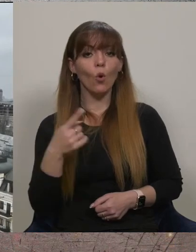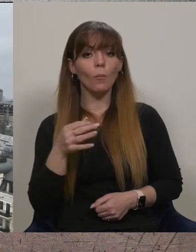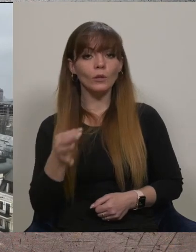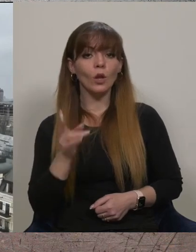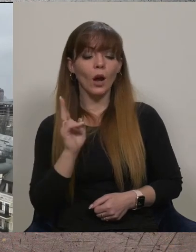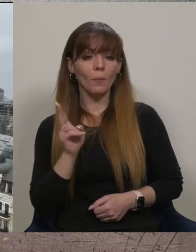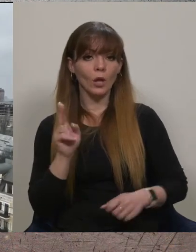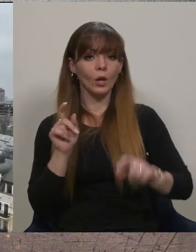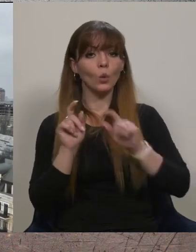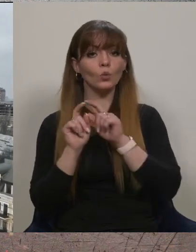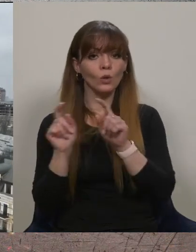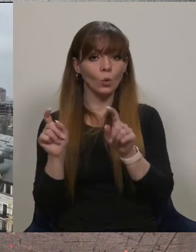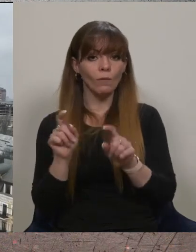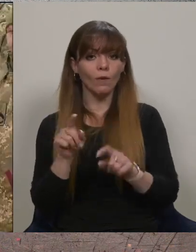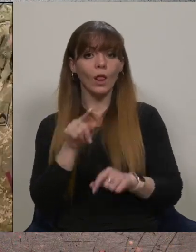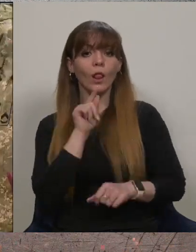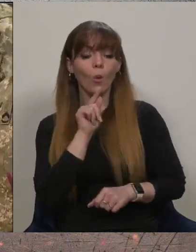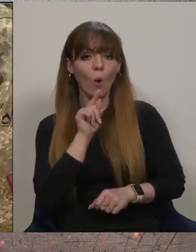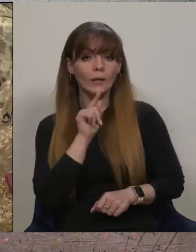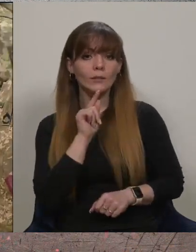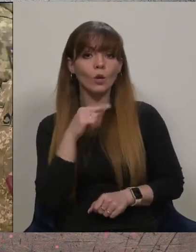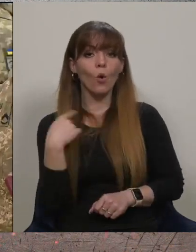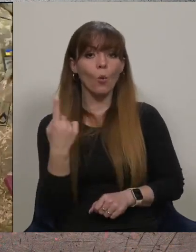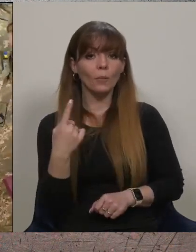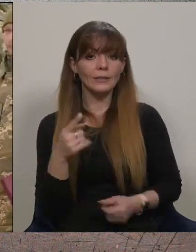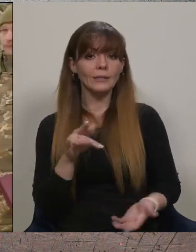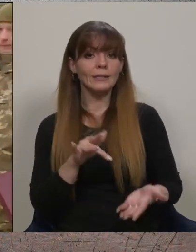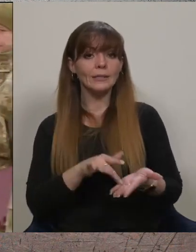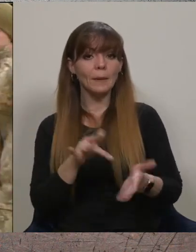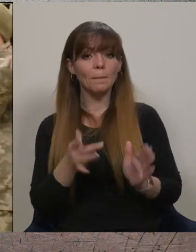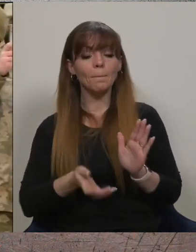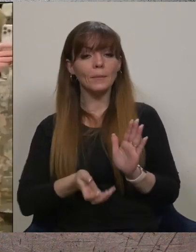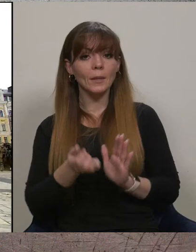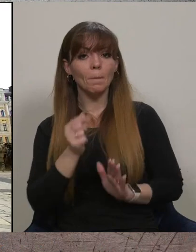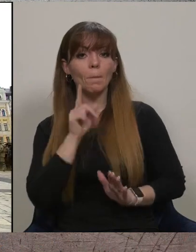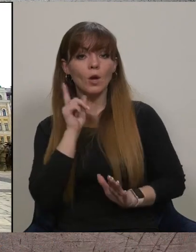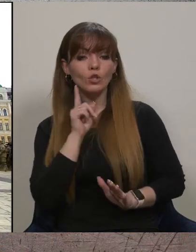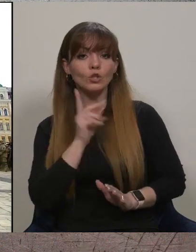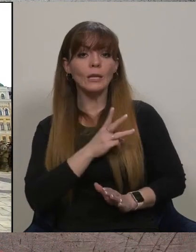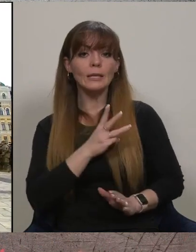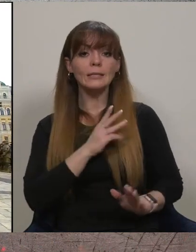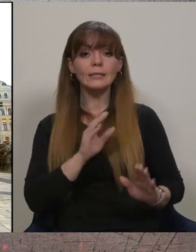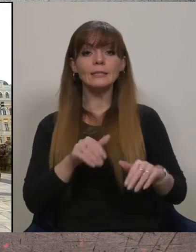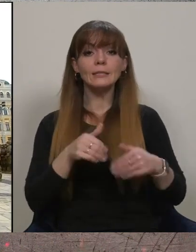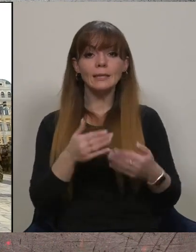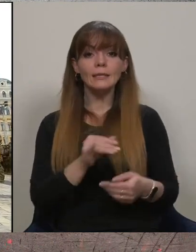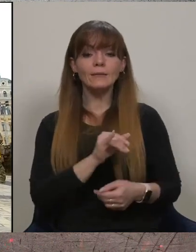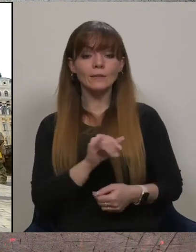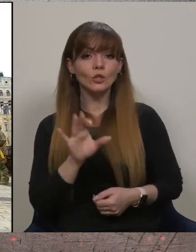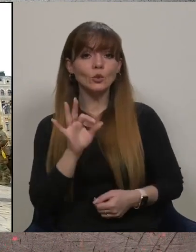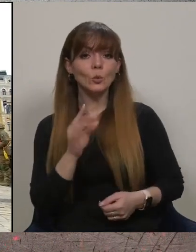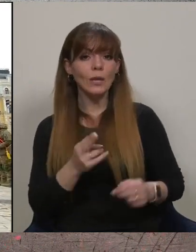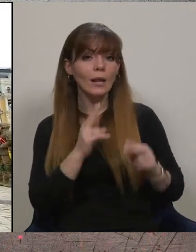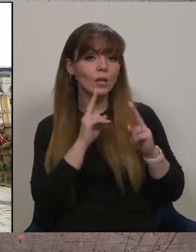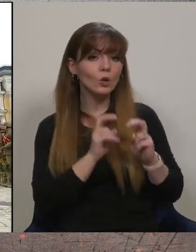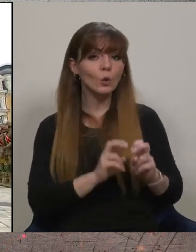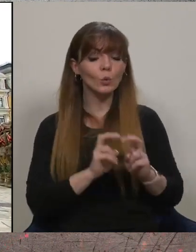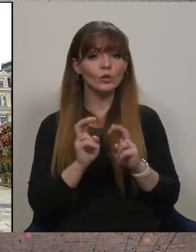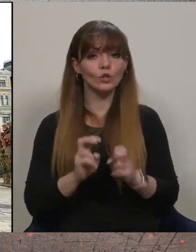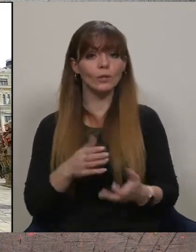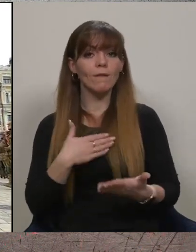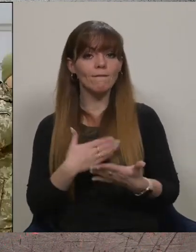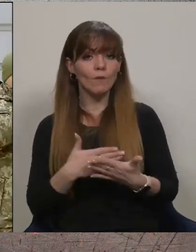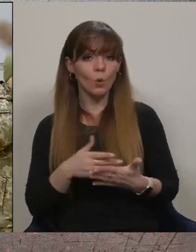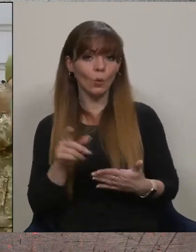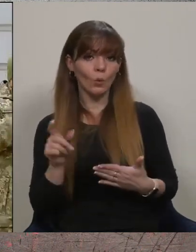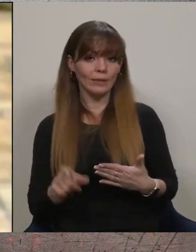комунальної установи Луганський обласний центр підтримки молодіжних ініціатив та соціальних досліджень, волонтера.